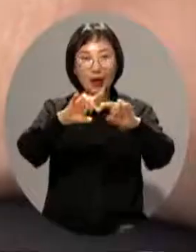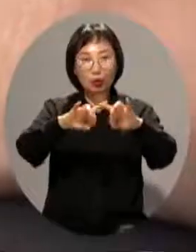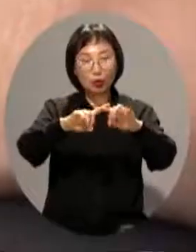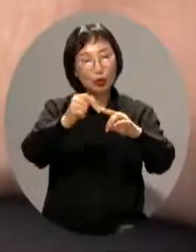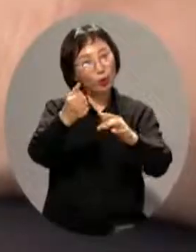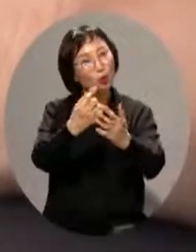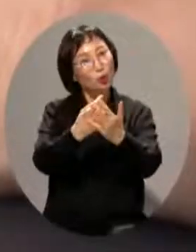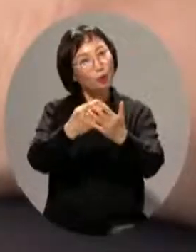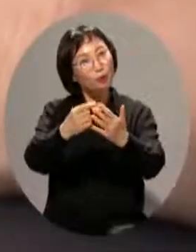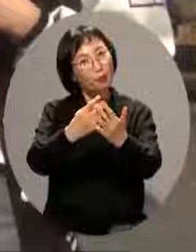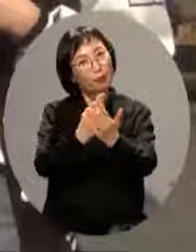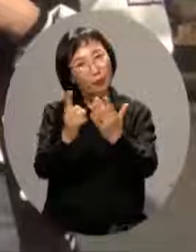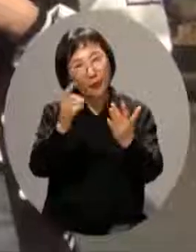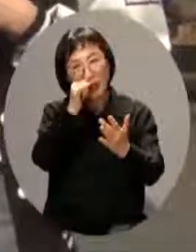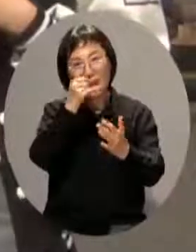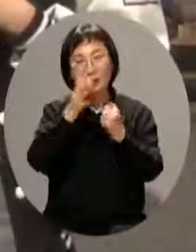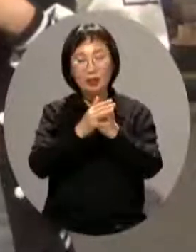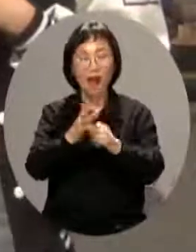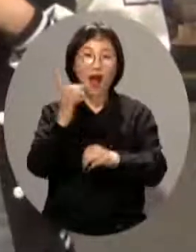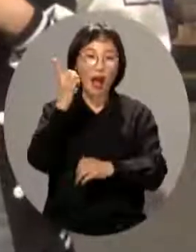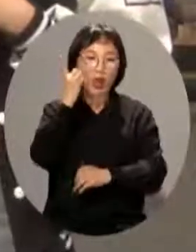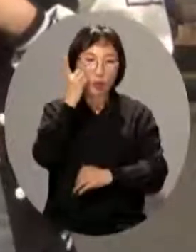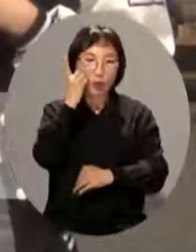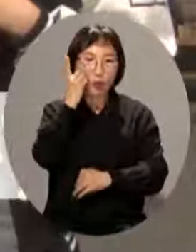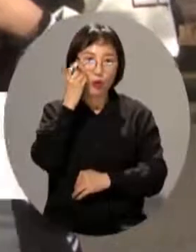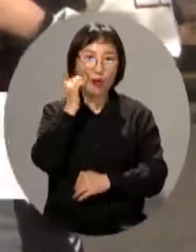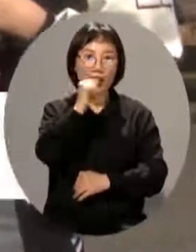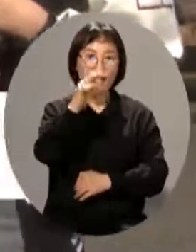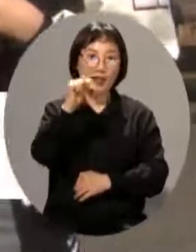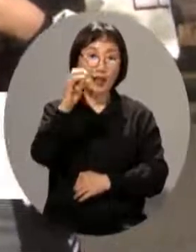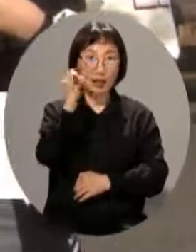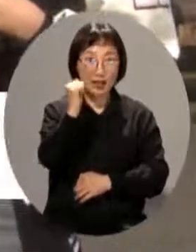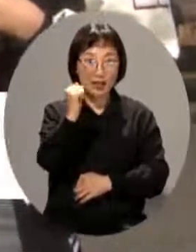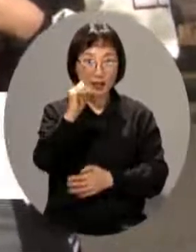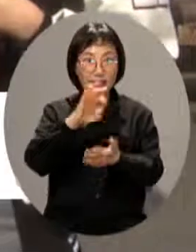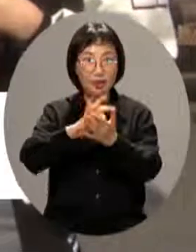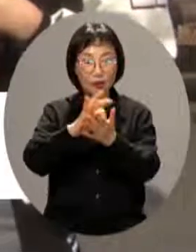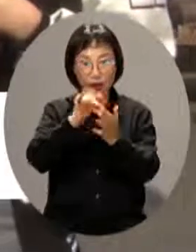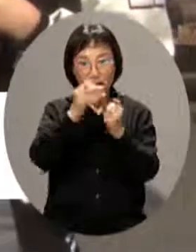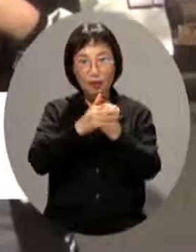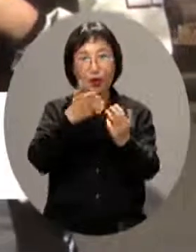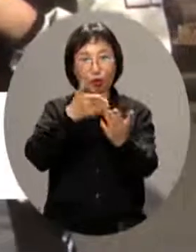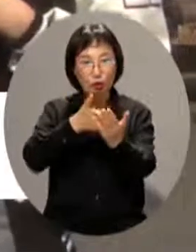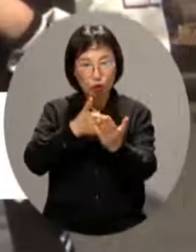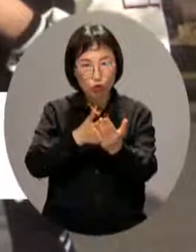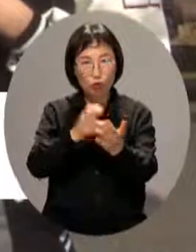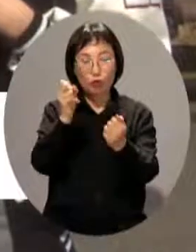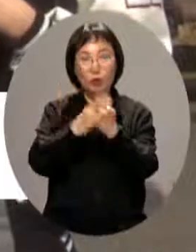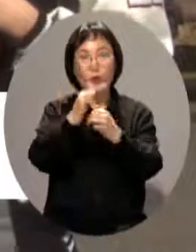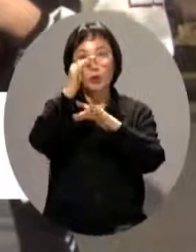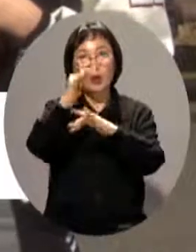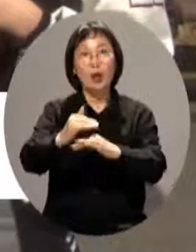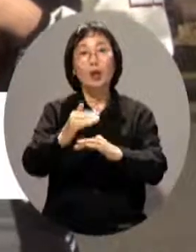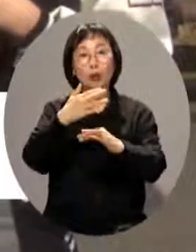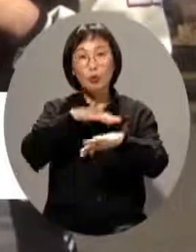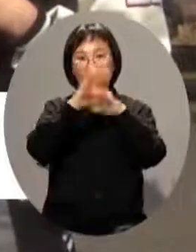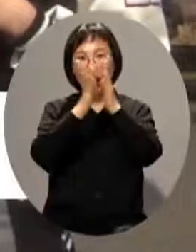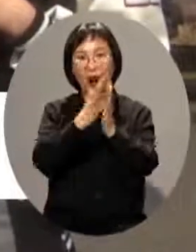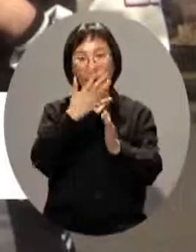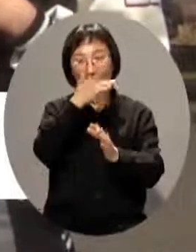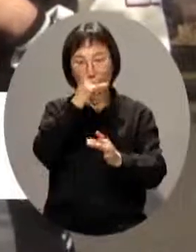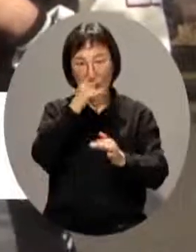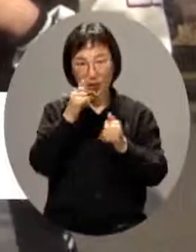사실입니다 핸드폰에서 sns 나 하다보면 뉴스 랑 하든지 뭐 내용도 다 알 수 있고